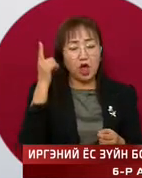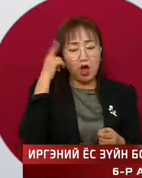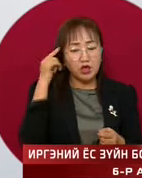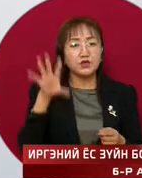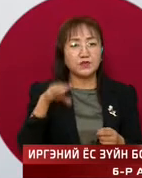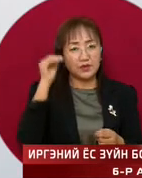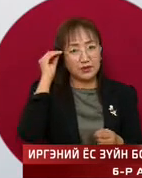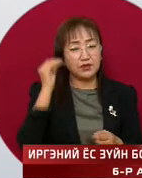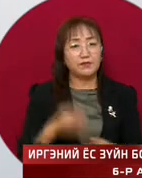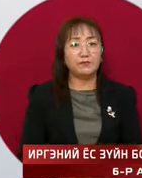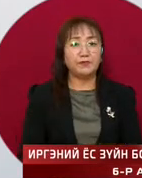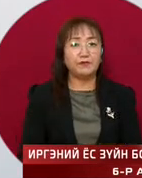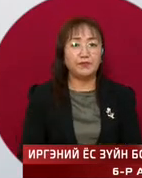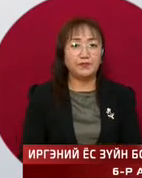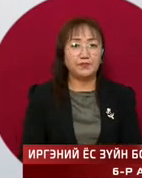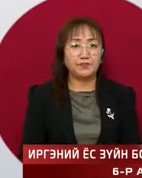мэдлээ.